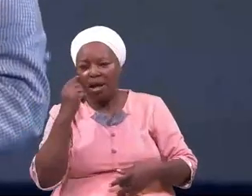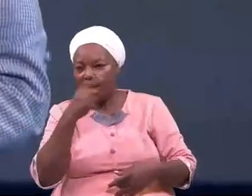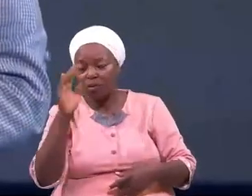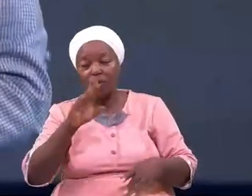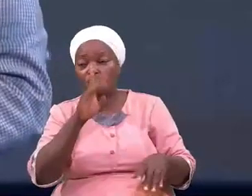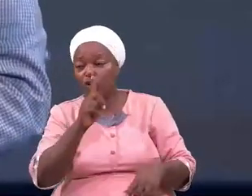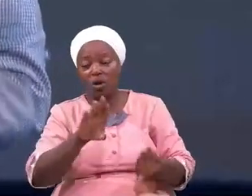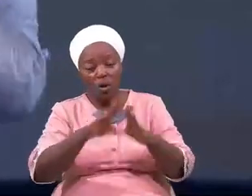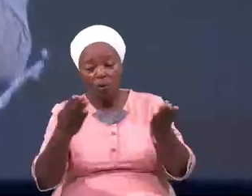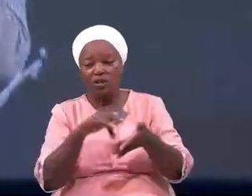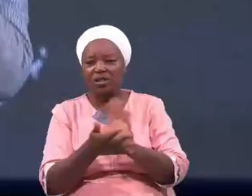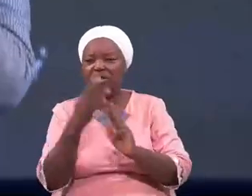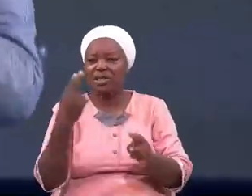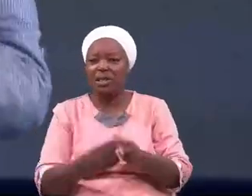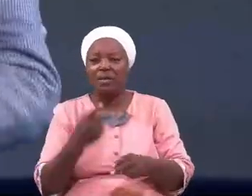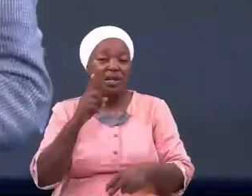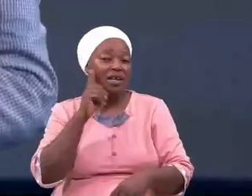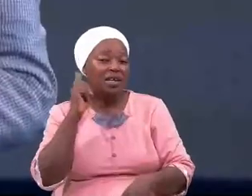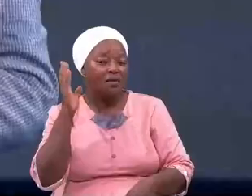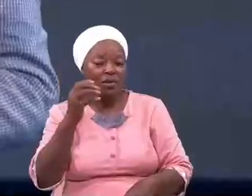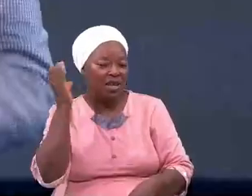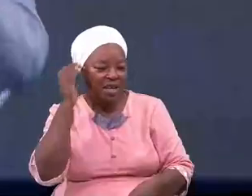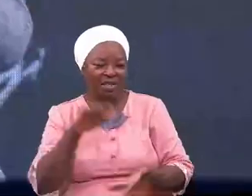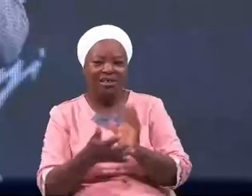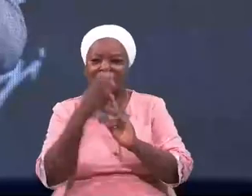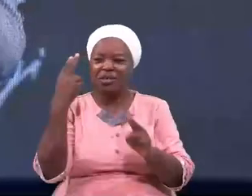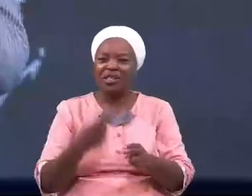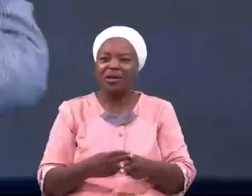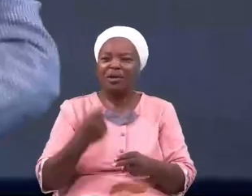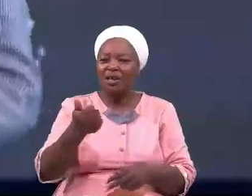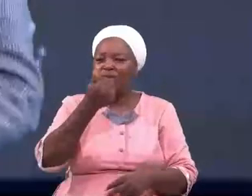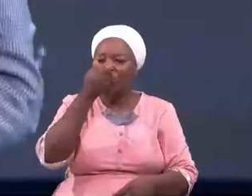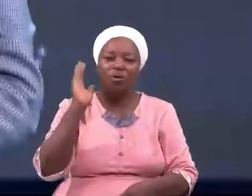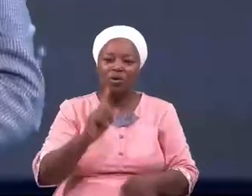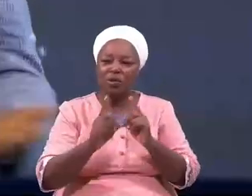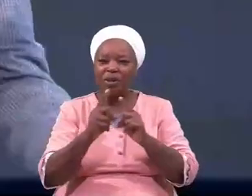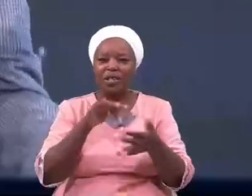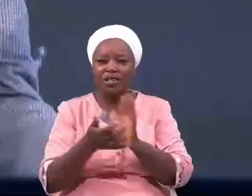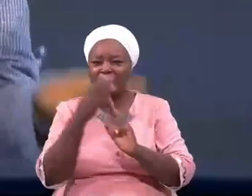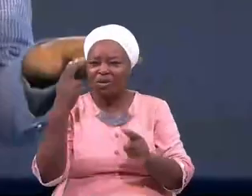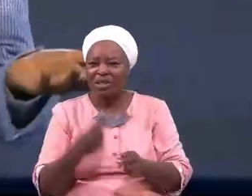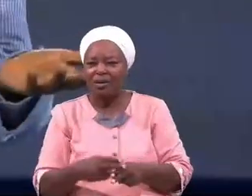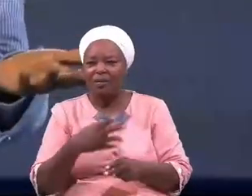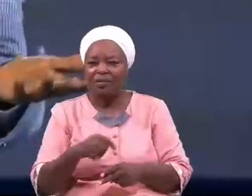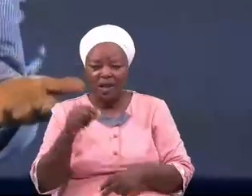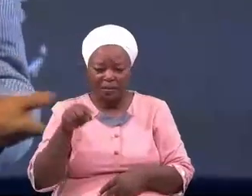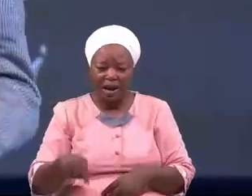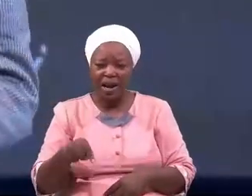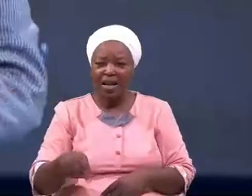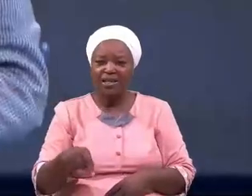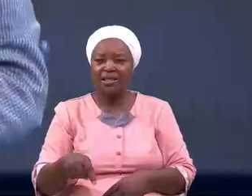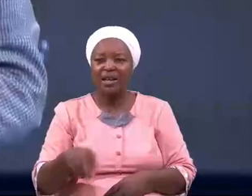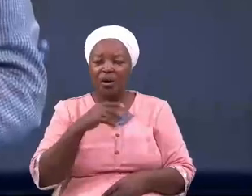Les yeux aveugles vont s'ouvrir. Les oreilles sourdes vont s'ouvrir. Les muets vont parler,